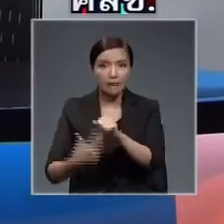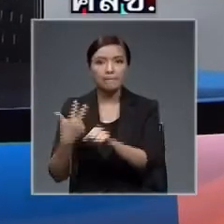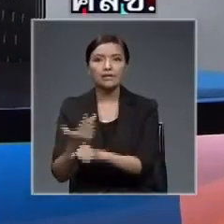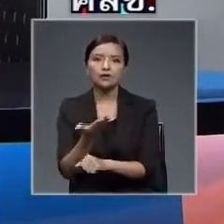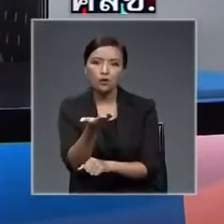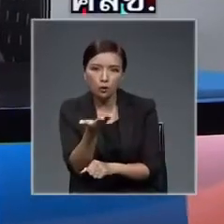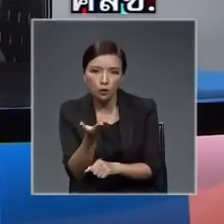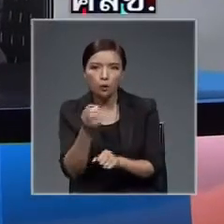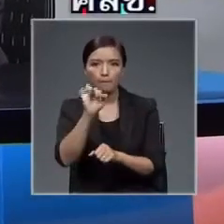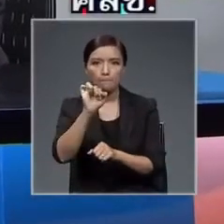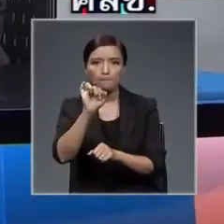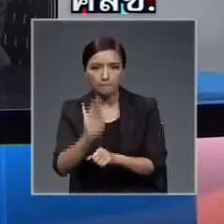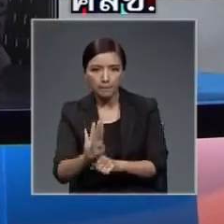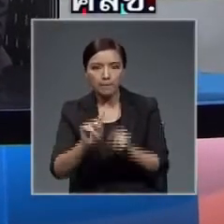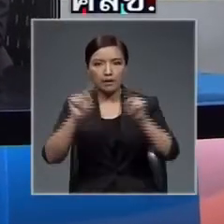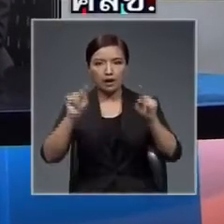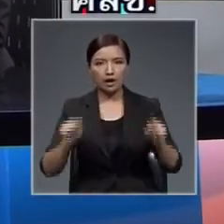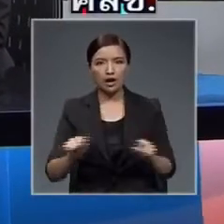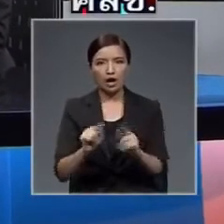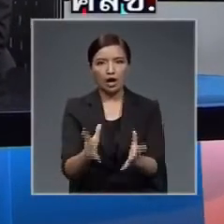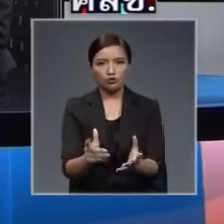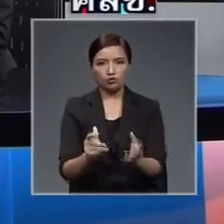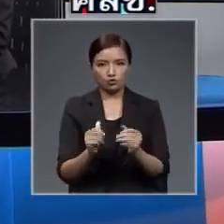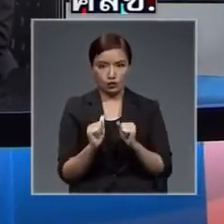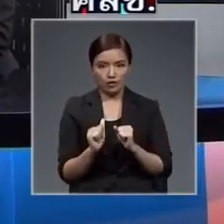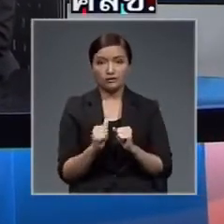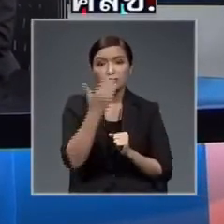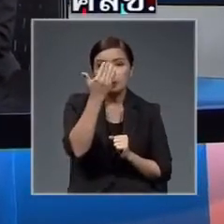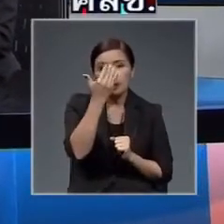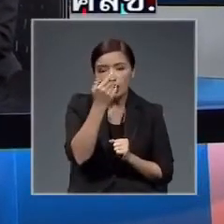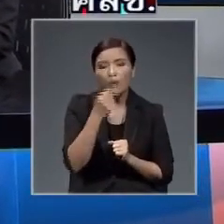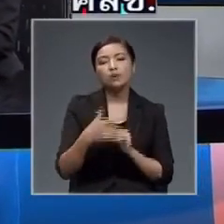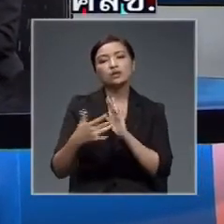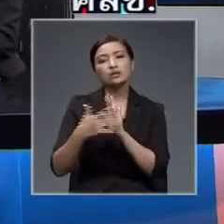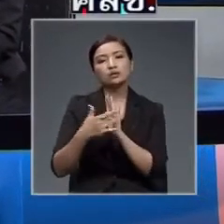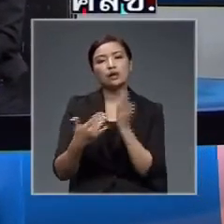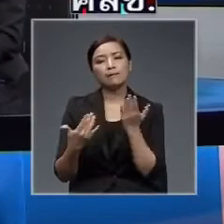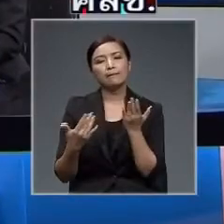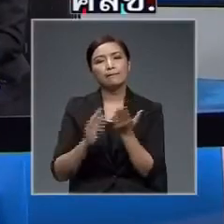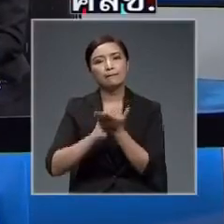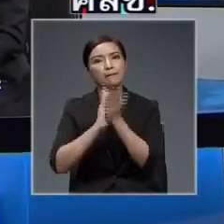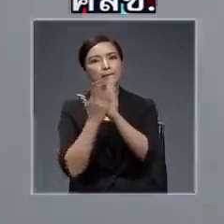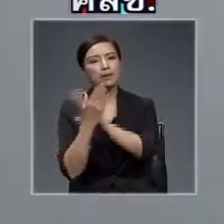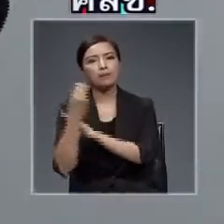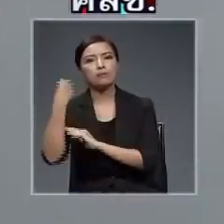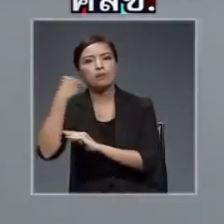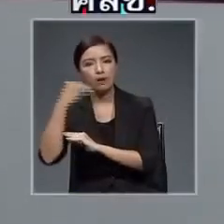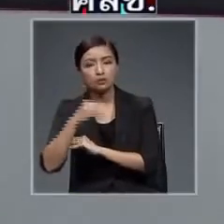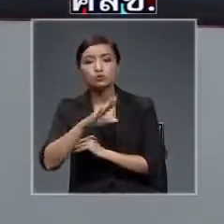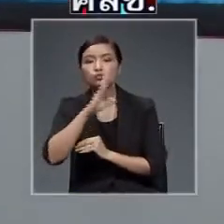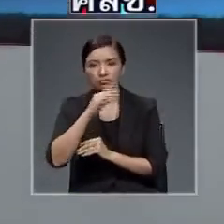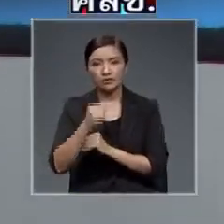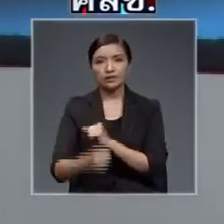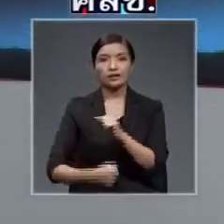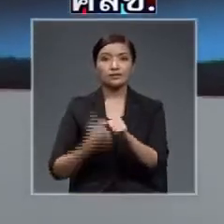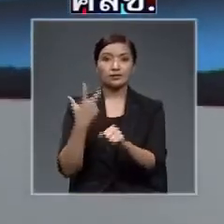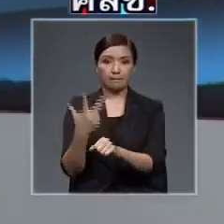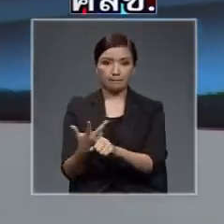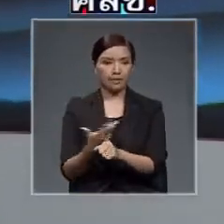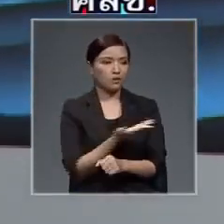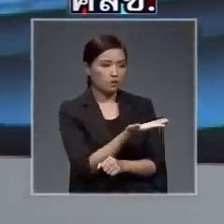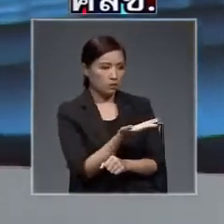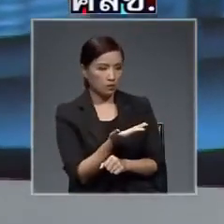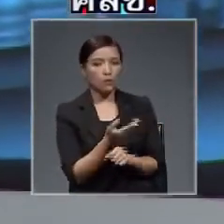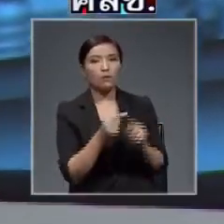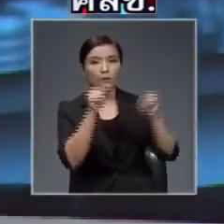เนี่ยเพื่อที่ว่าเทคโนโลยีมันเปลี่ยนค่อนข้างไวนะคะในสมัยนี้เพราะฉะนั้นทุกๆ3ปีเนี่ยเมื่อท่านมาต่ออายุมาขอใบอนุญาตใหม่